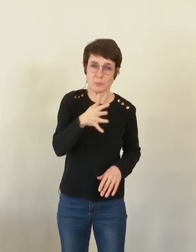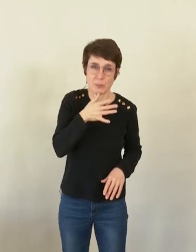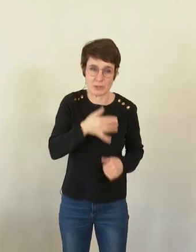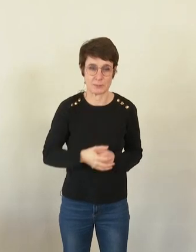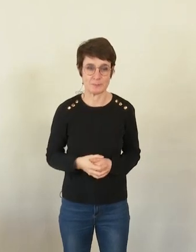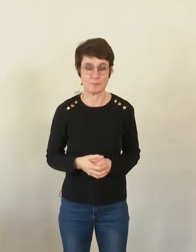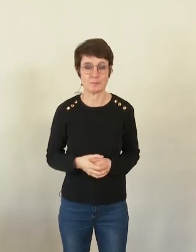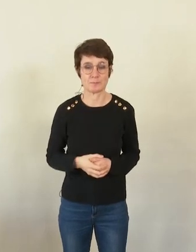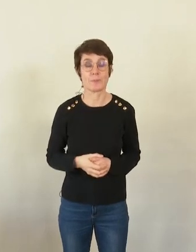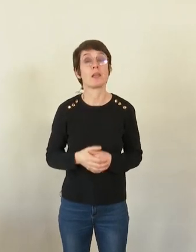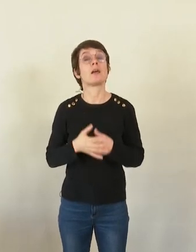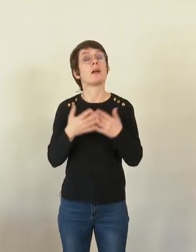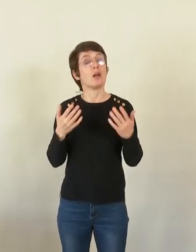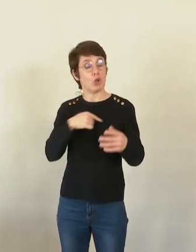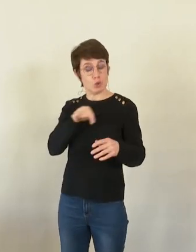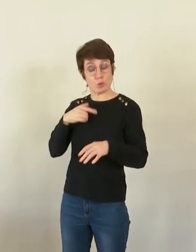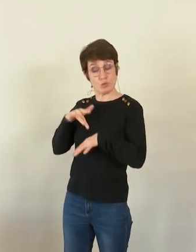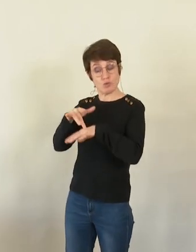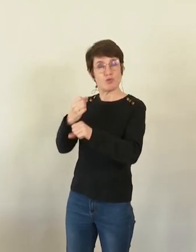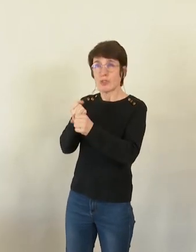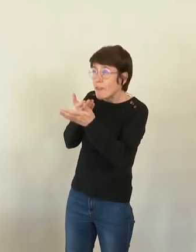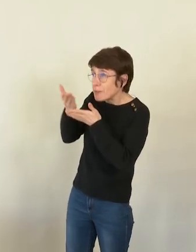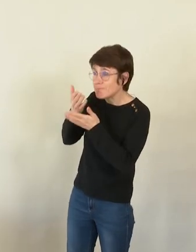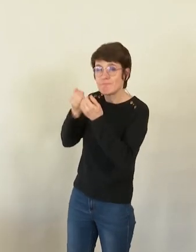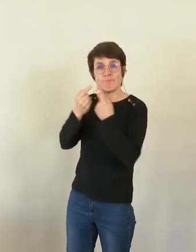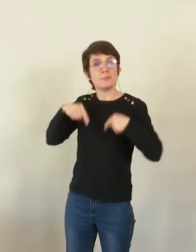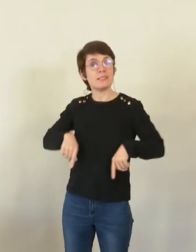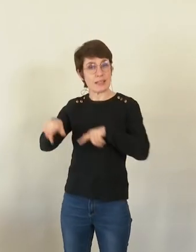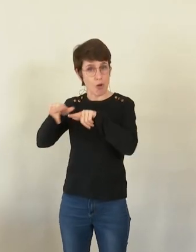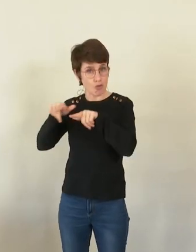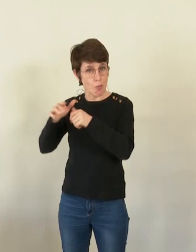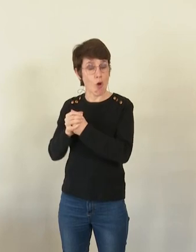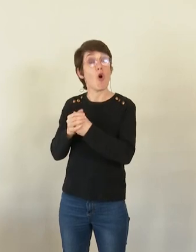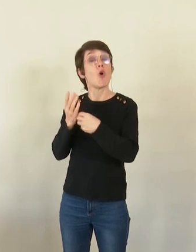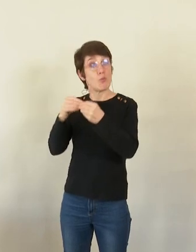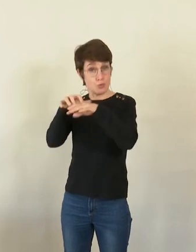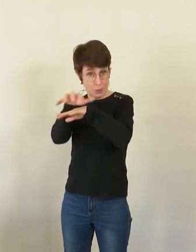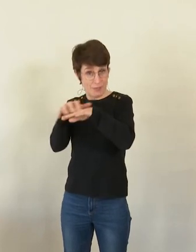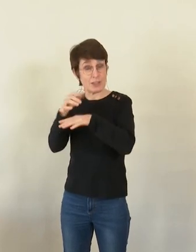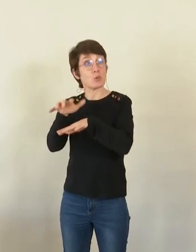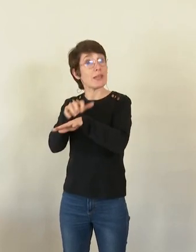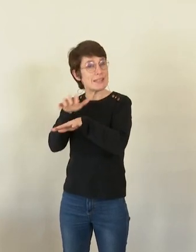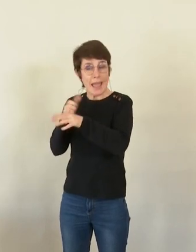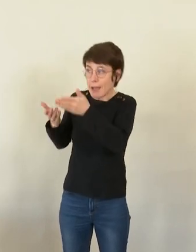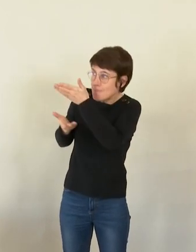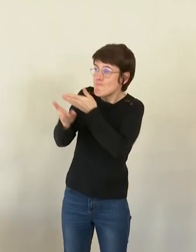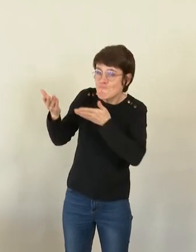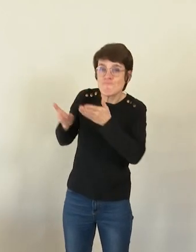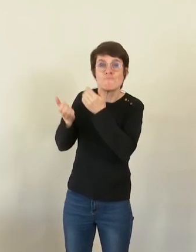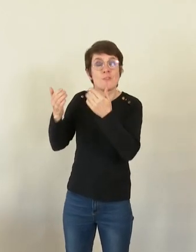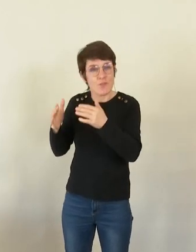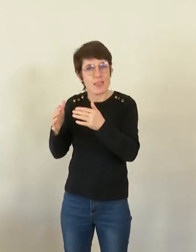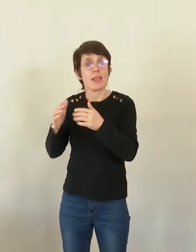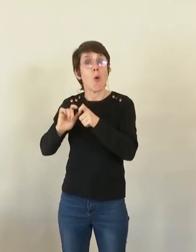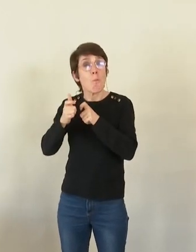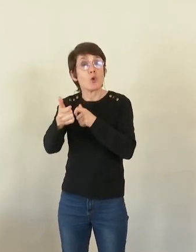travaillé travailler en ce sens avec le ministère du Logement et la préfecture de l'iser les procédures juridiques en effet permettant